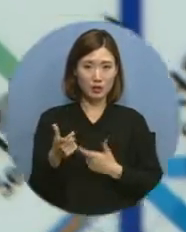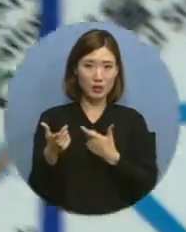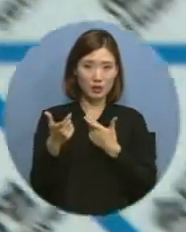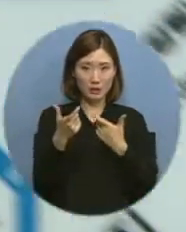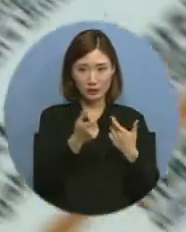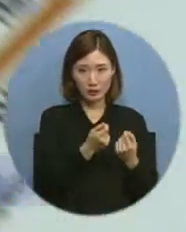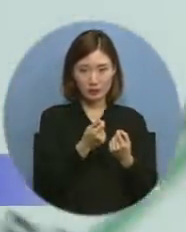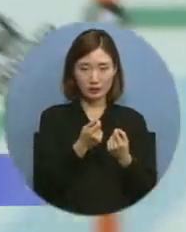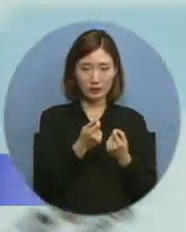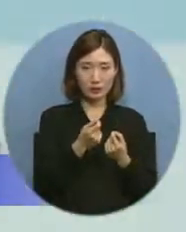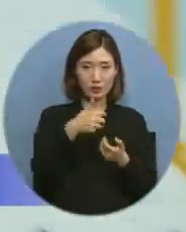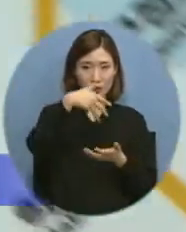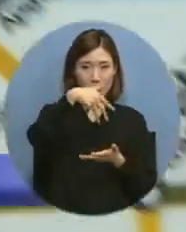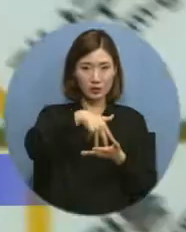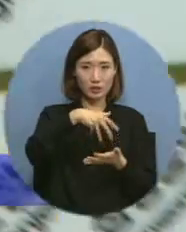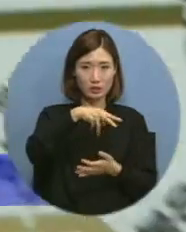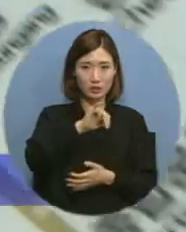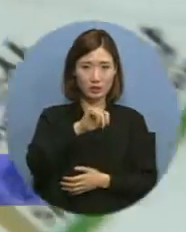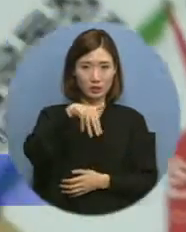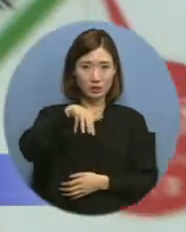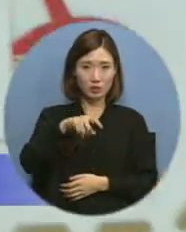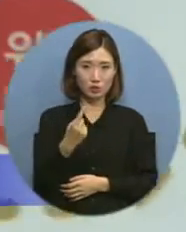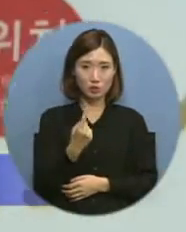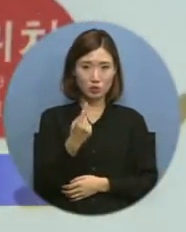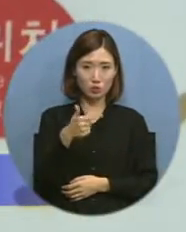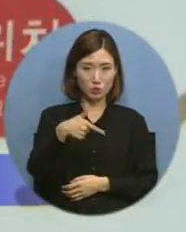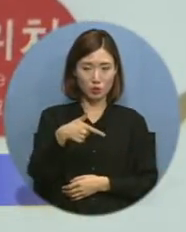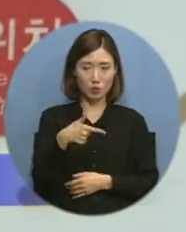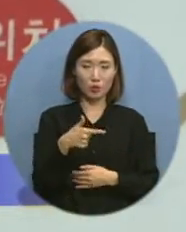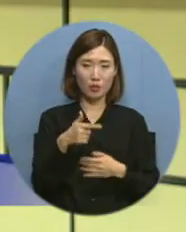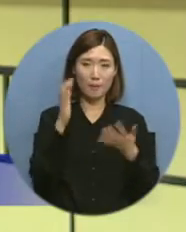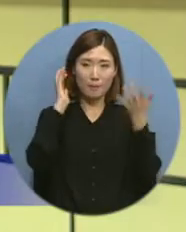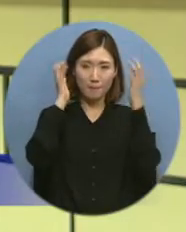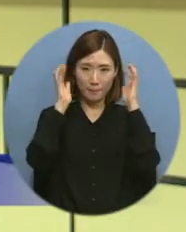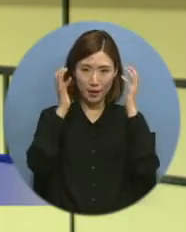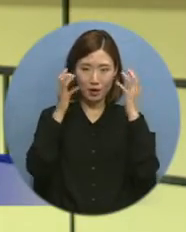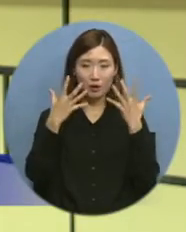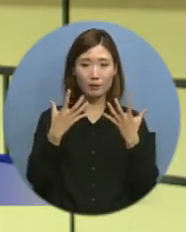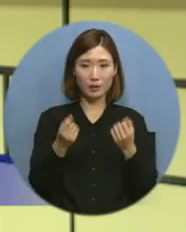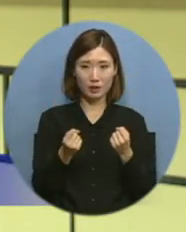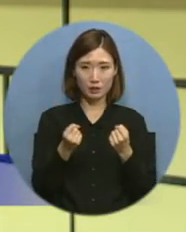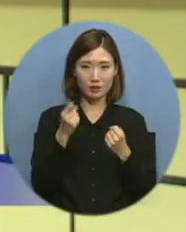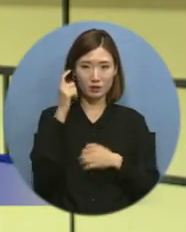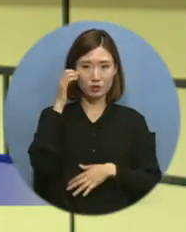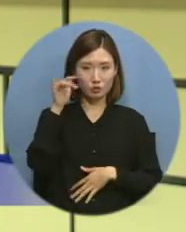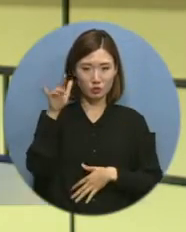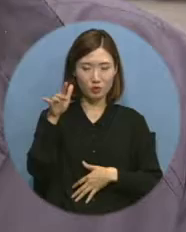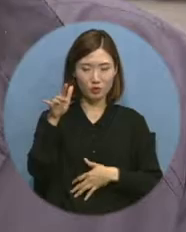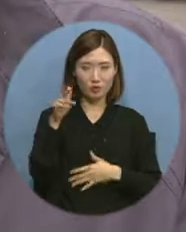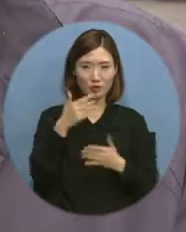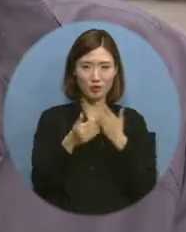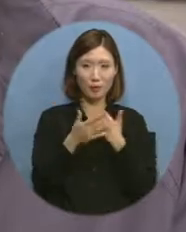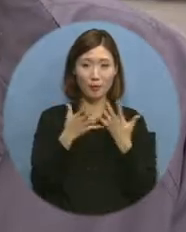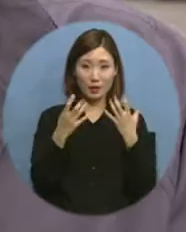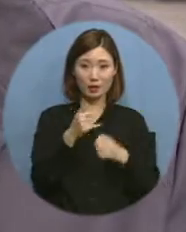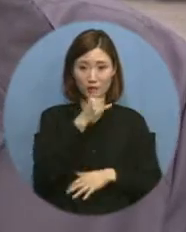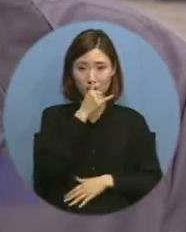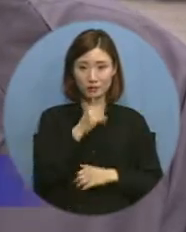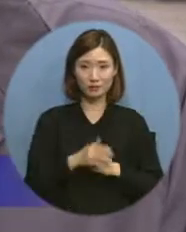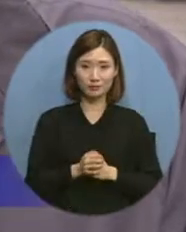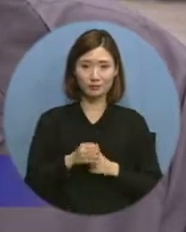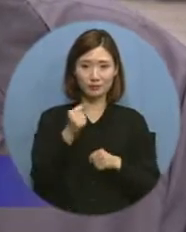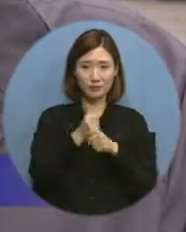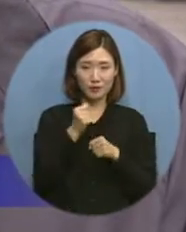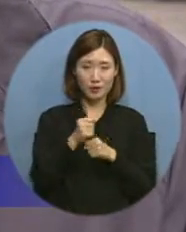지하철 노선의 정거장인 신촌역과 헷갈리는 게 다반사. 그에 얽힌 추억도 많았습니다. 제일 좀